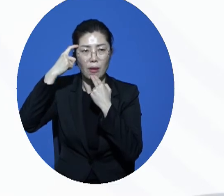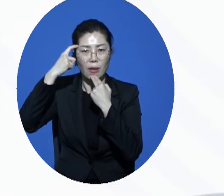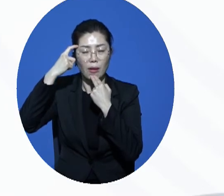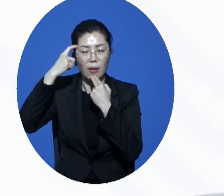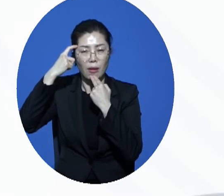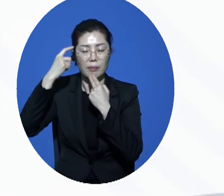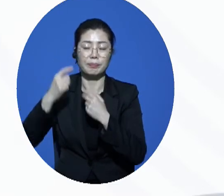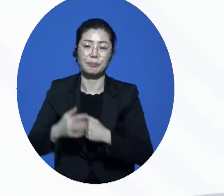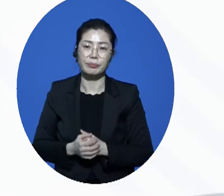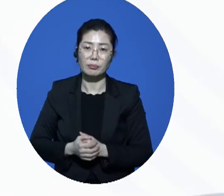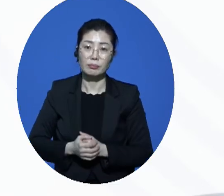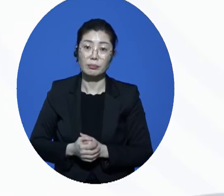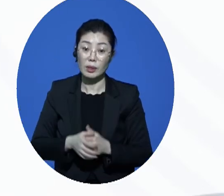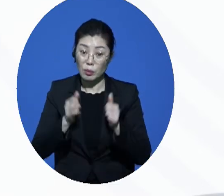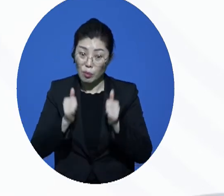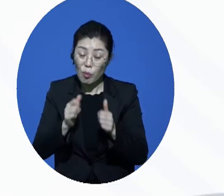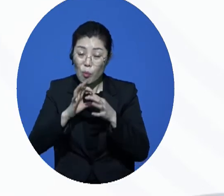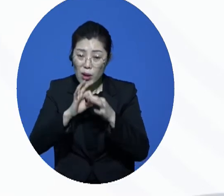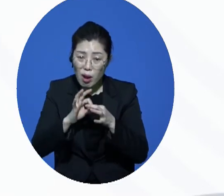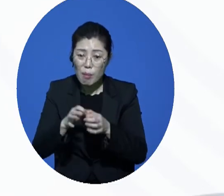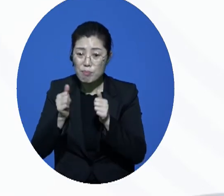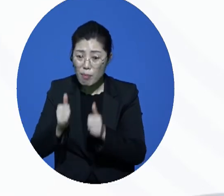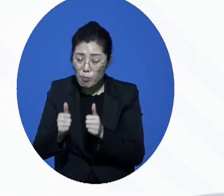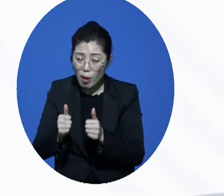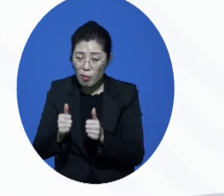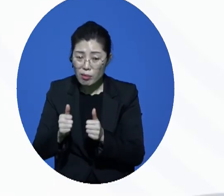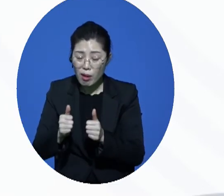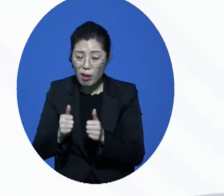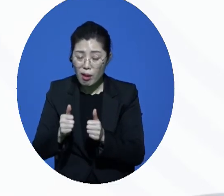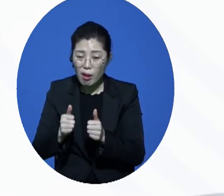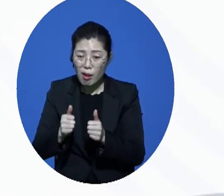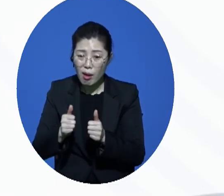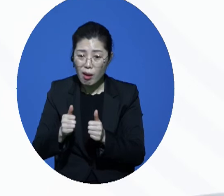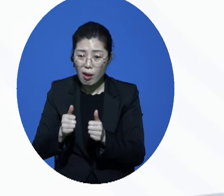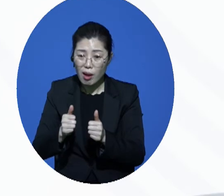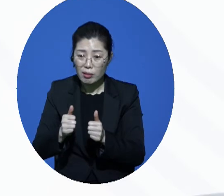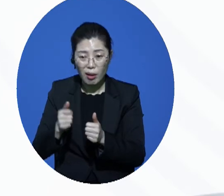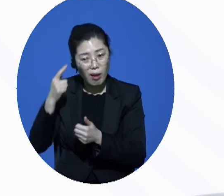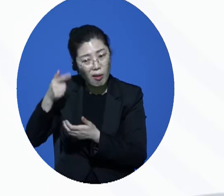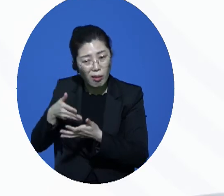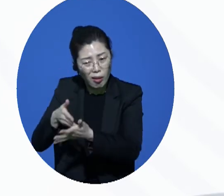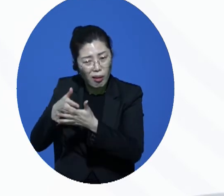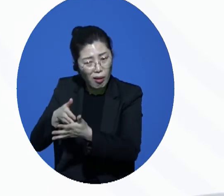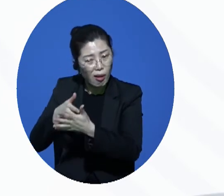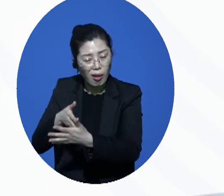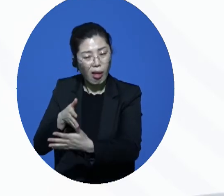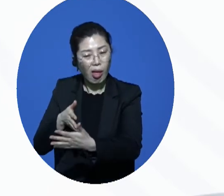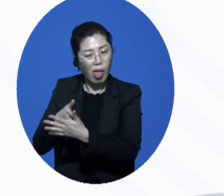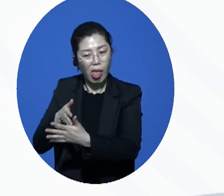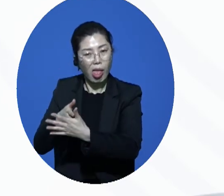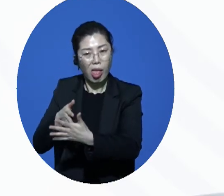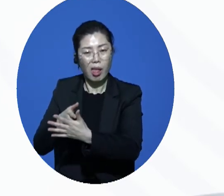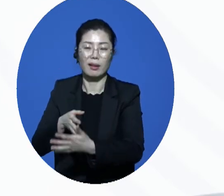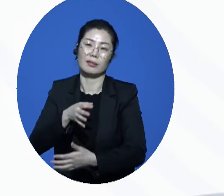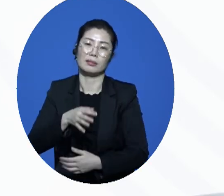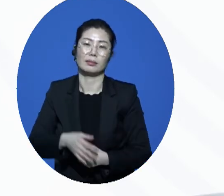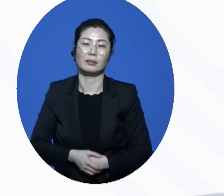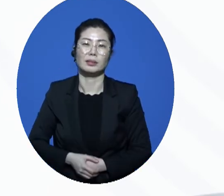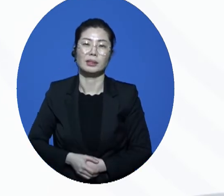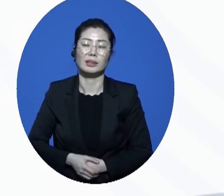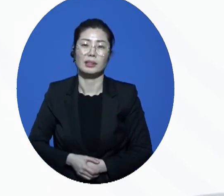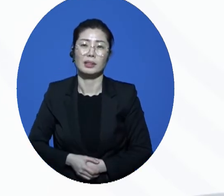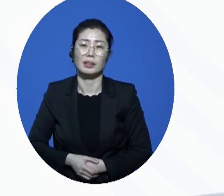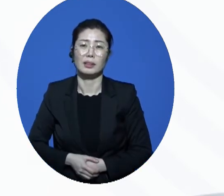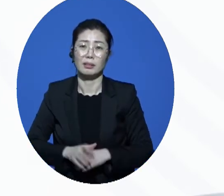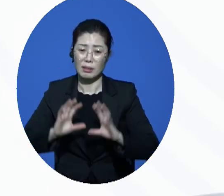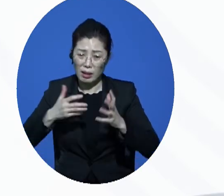않을 뿐더러 소송과 관련해 법원의 강제 조정도 전혀 받아들이지 않았습니다. 이렇게 이